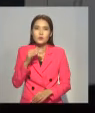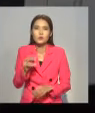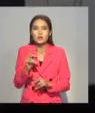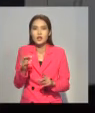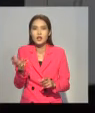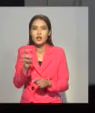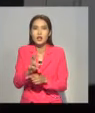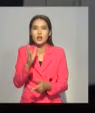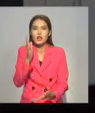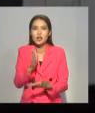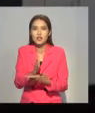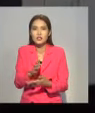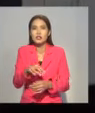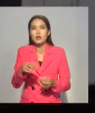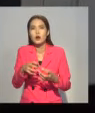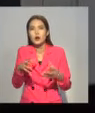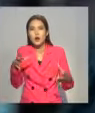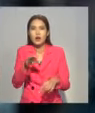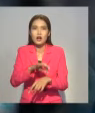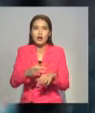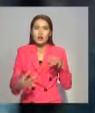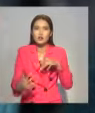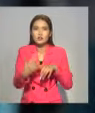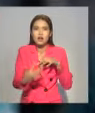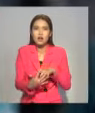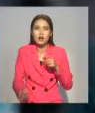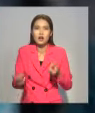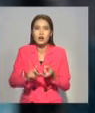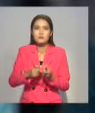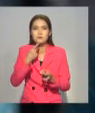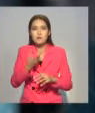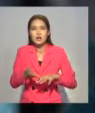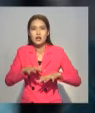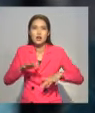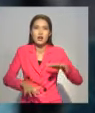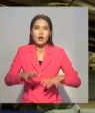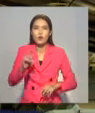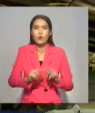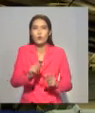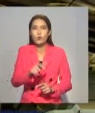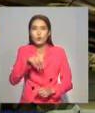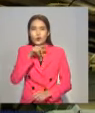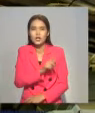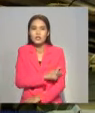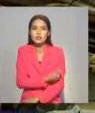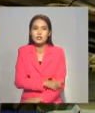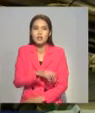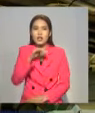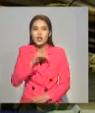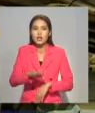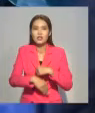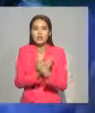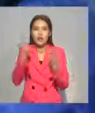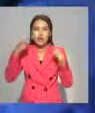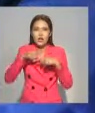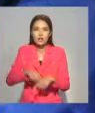Көп жағдайда ісік адамның ішкі ағзаларына тарап, ота жасау қиынға соғады. Отандық дәрігерлер мұндай жағдайда жаңа тәсілмен